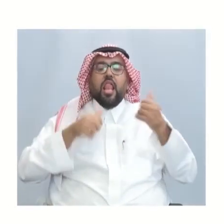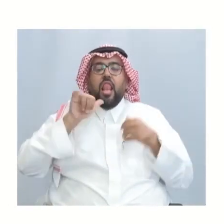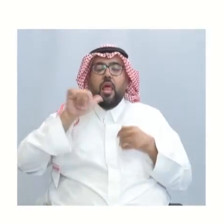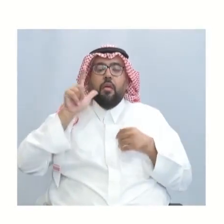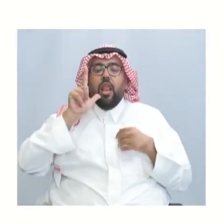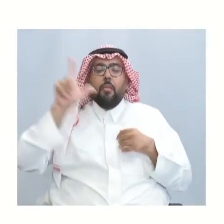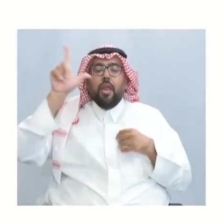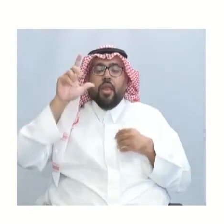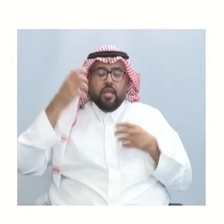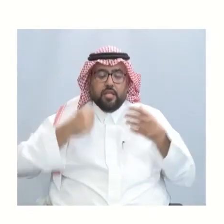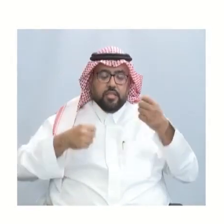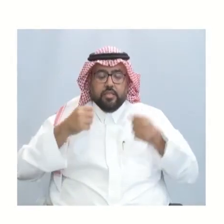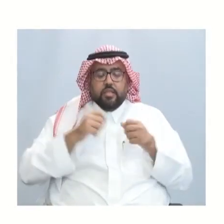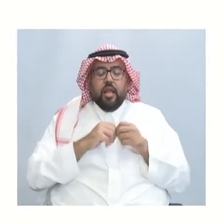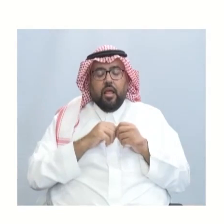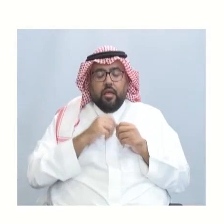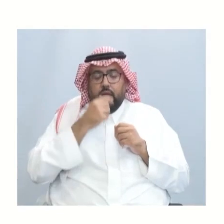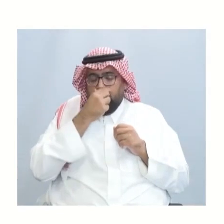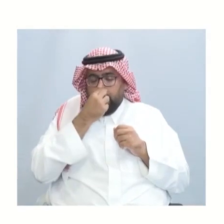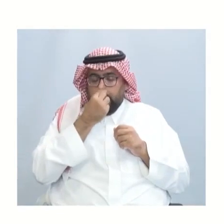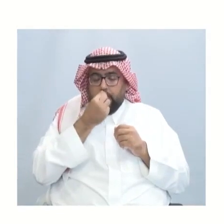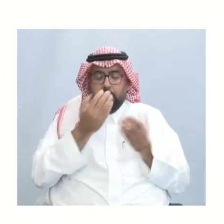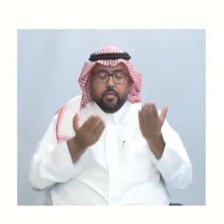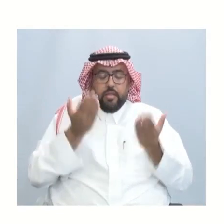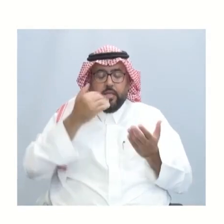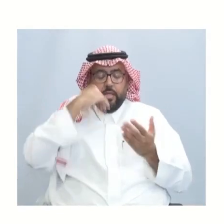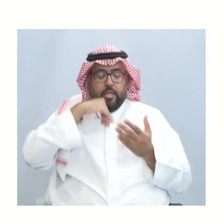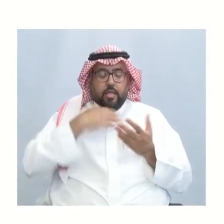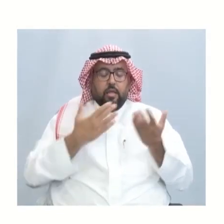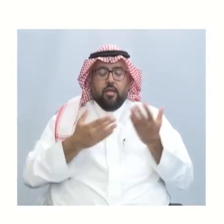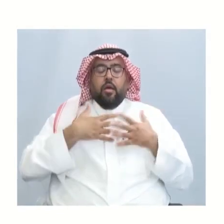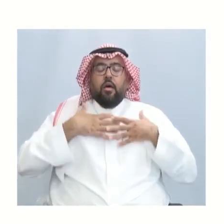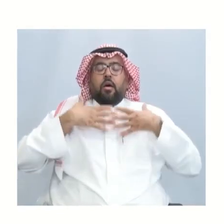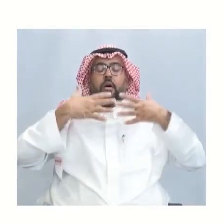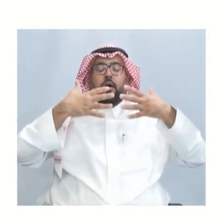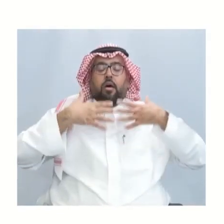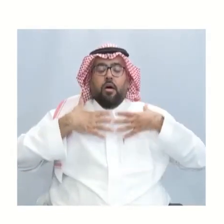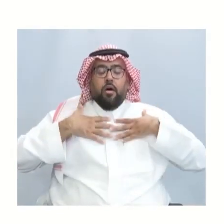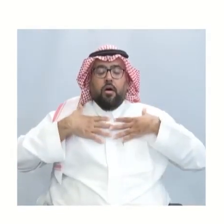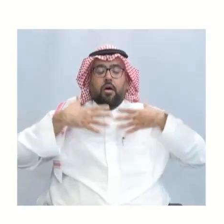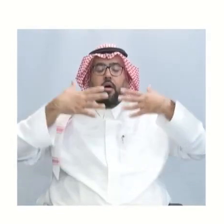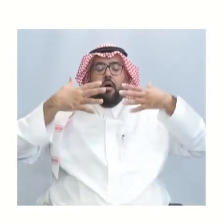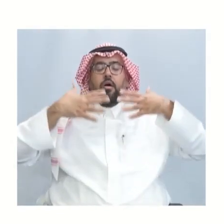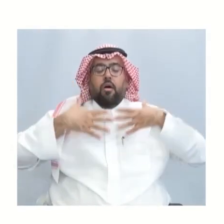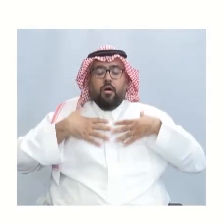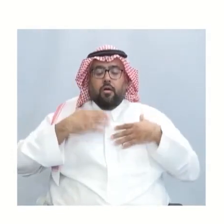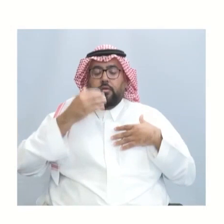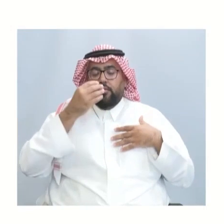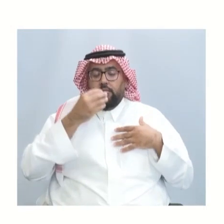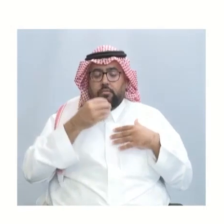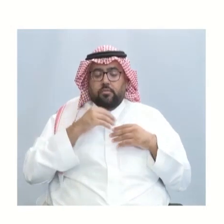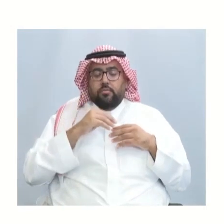درجه حراره ثابته للوصول للاتزان الداخلي تميز بين التنفس في الثديات وتنفس